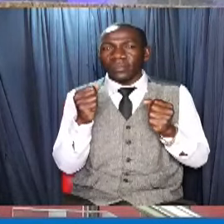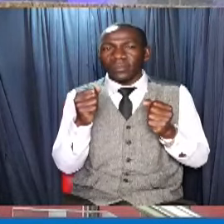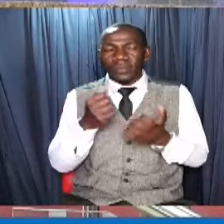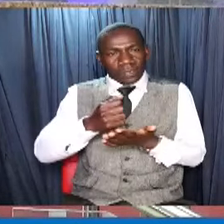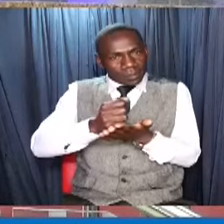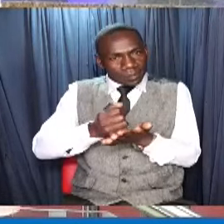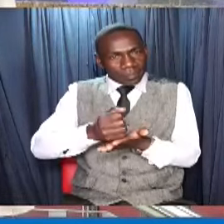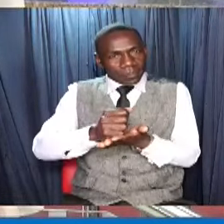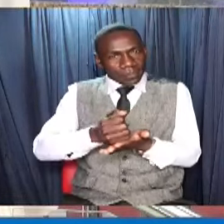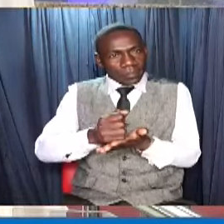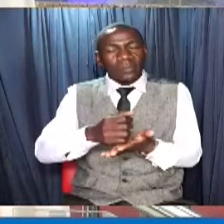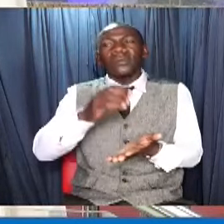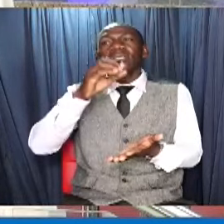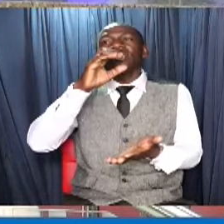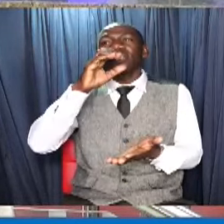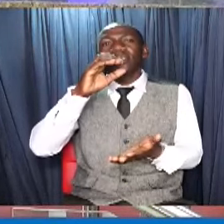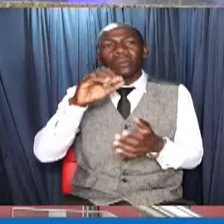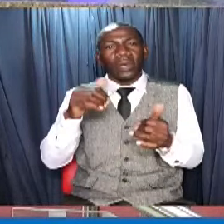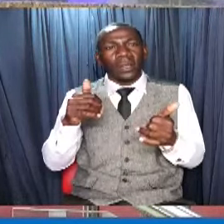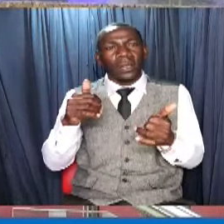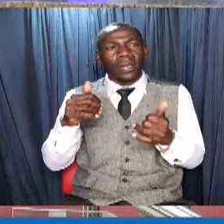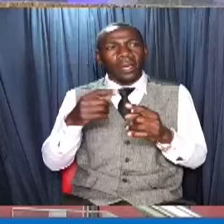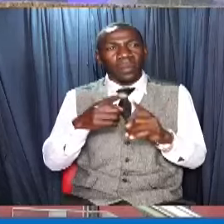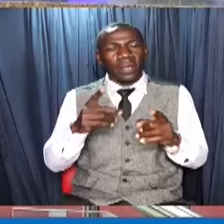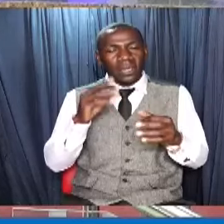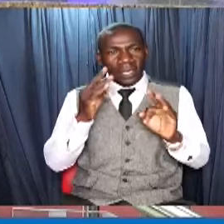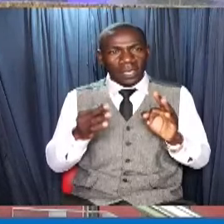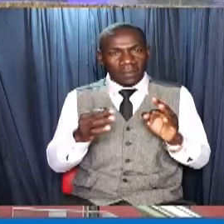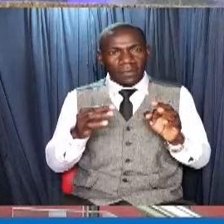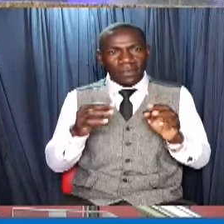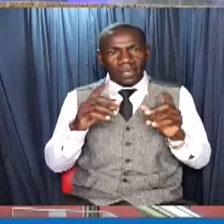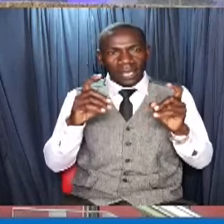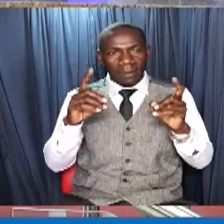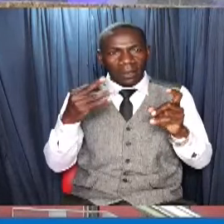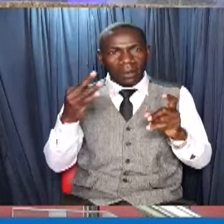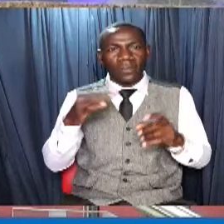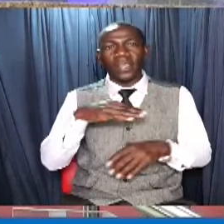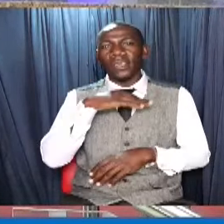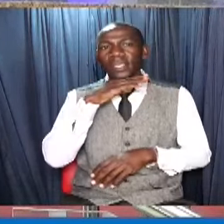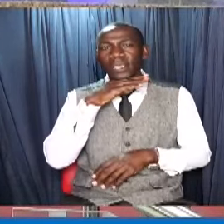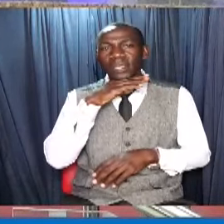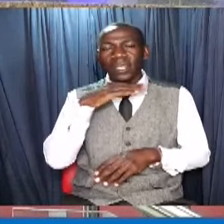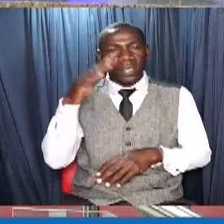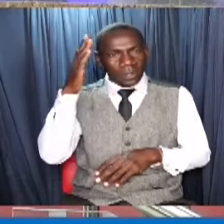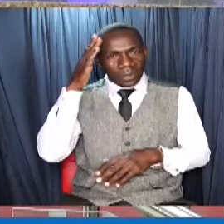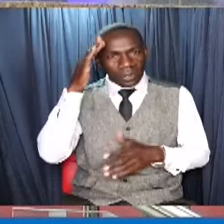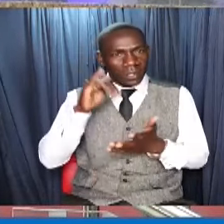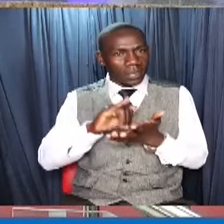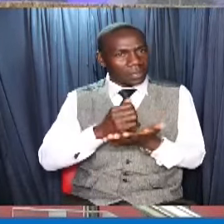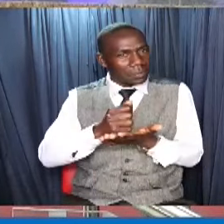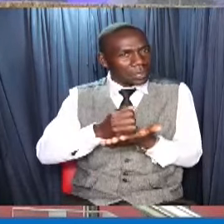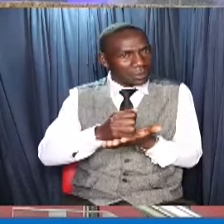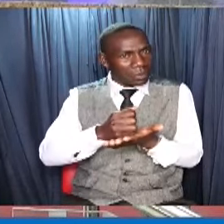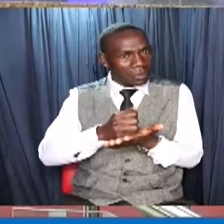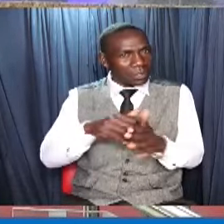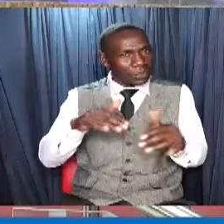mizizi atapona. They'll go for herbs and be well. Lakini kama ni dhambi ya mauti. But if it's sin of death. Wanajua mizizi hautafanya kitu. They